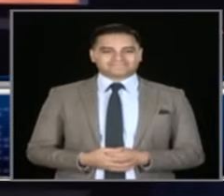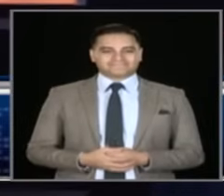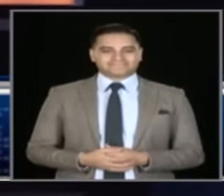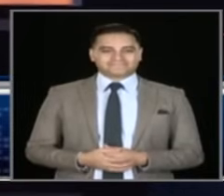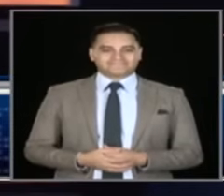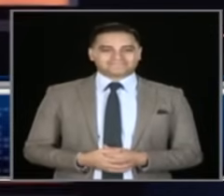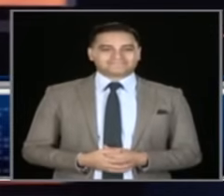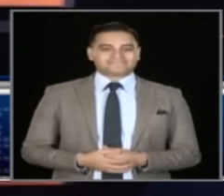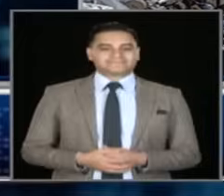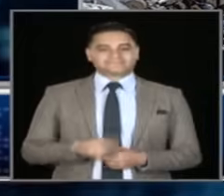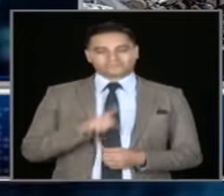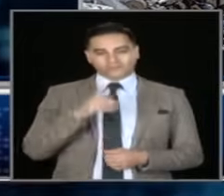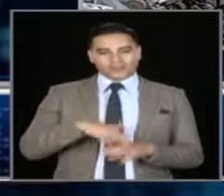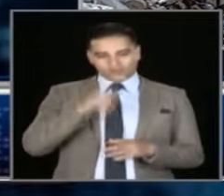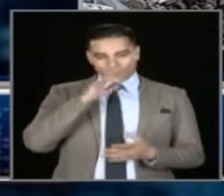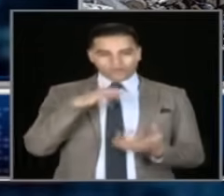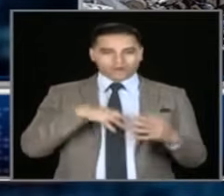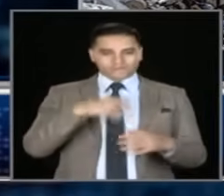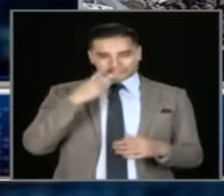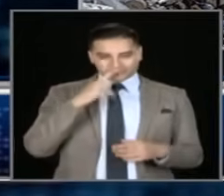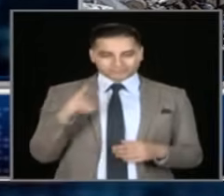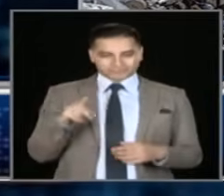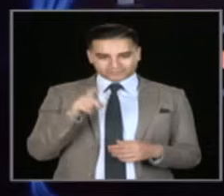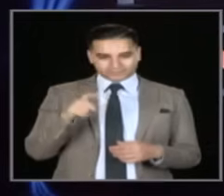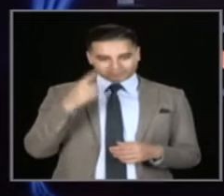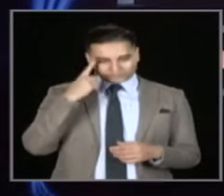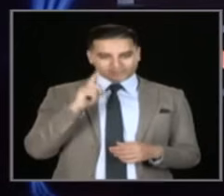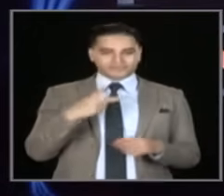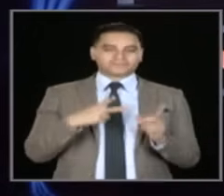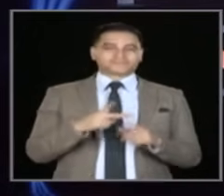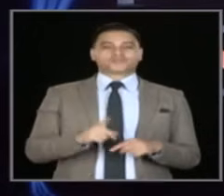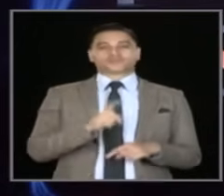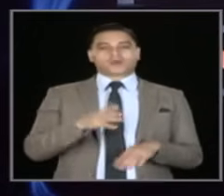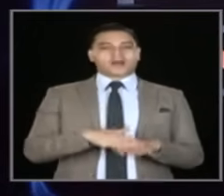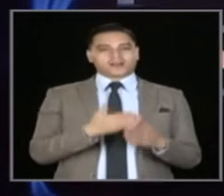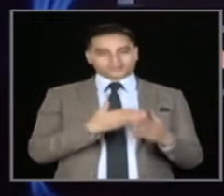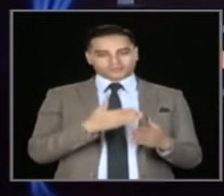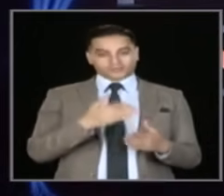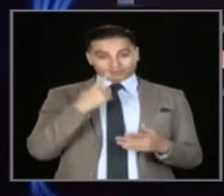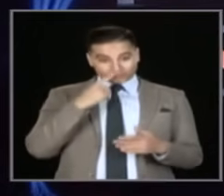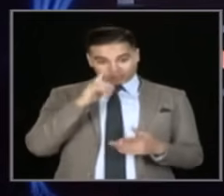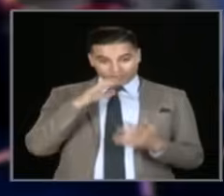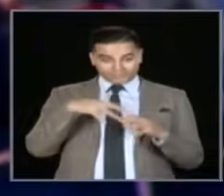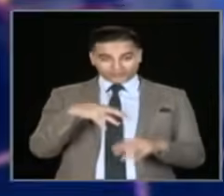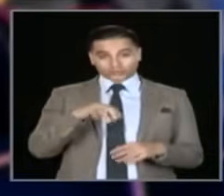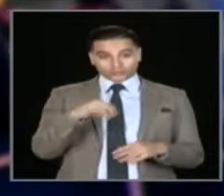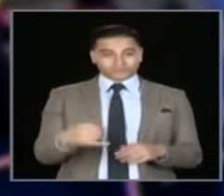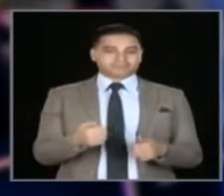سؤال الجغرافيا طار من فريق البصمة. فالنسيا عندكم سؤال في الجغرافيا. شكرا إن شاء الله. دوس على البازر.